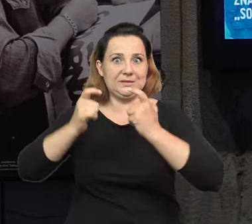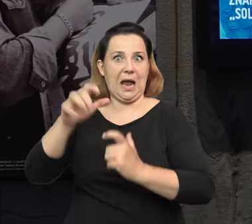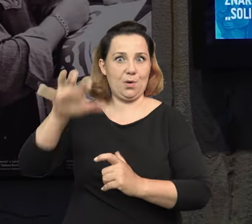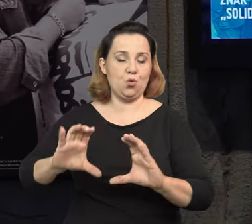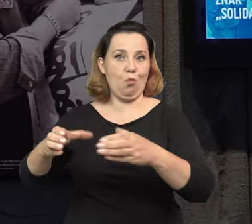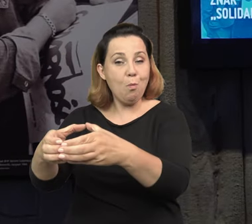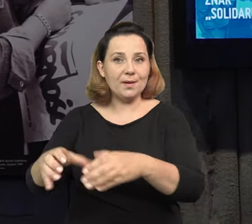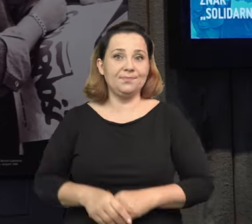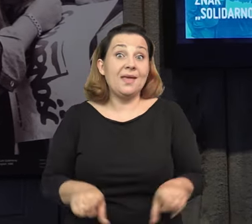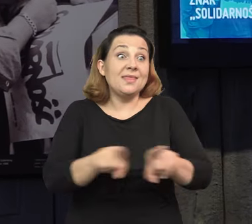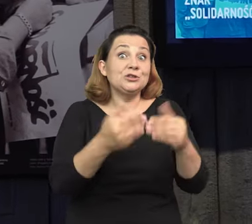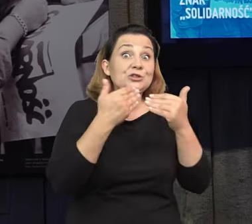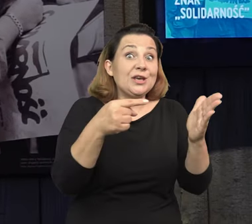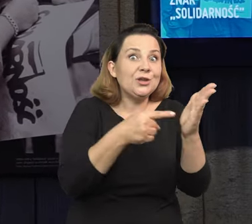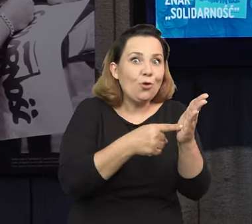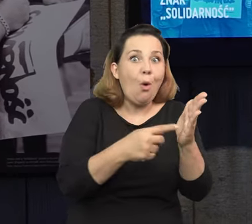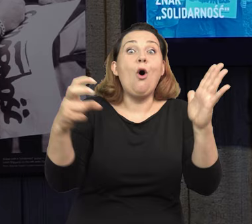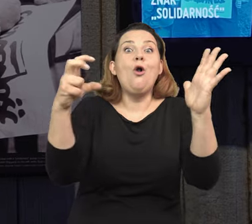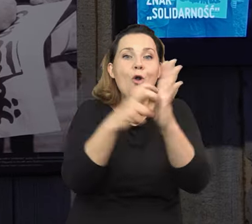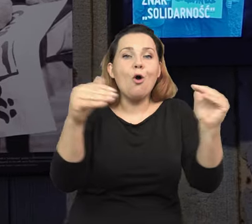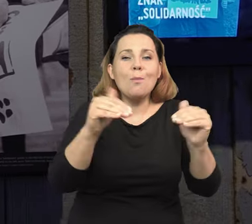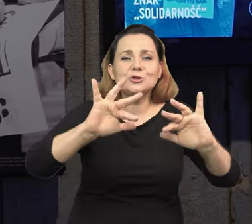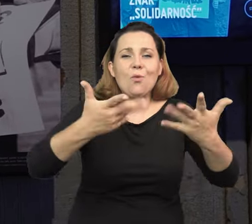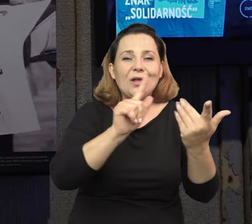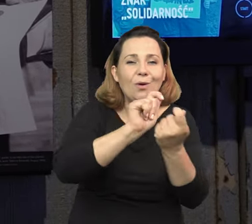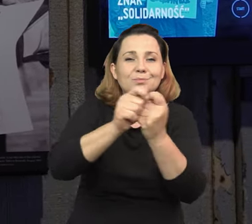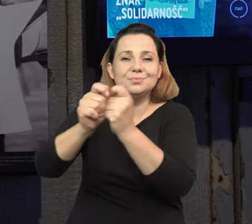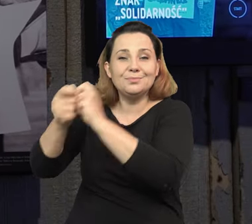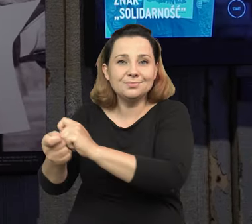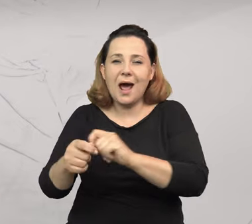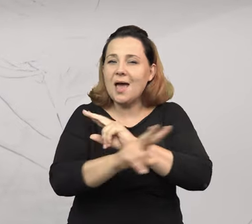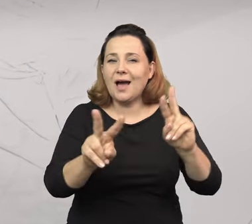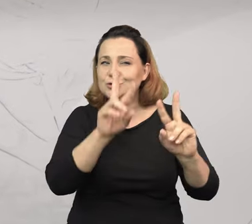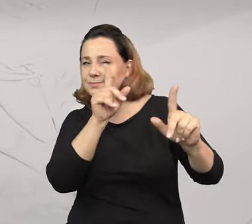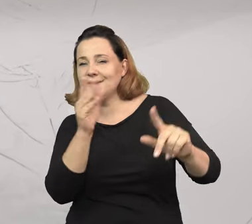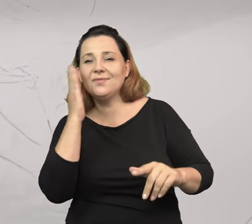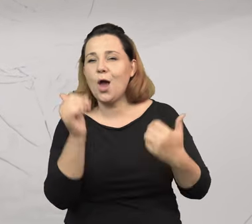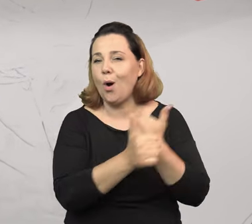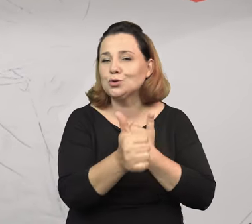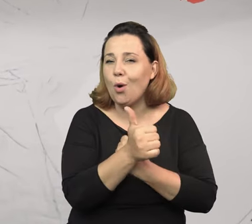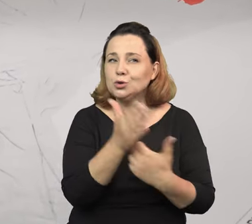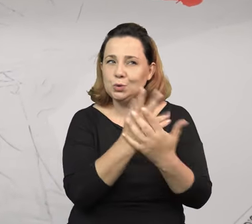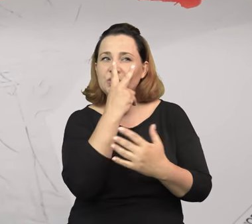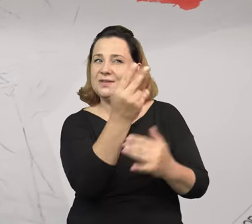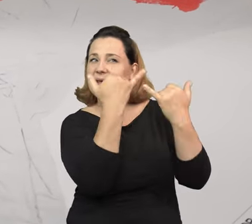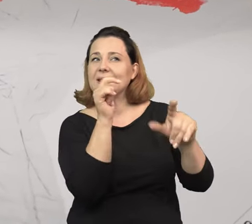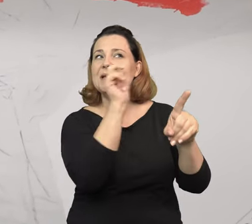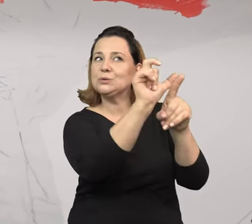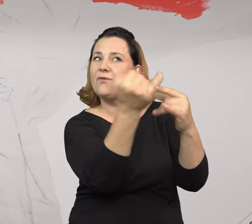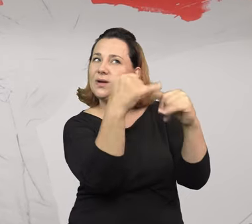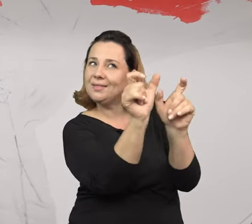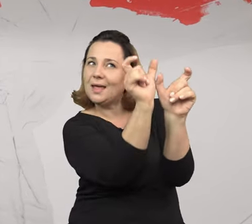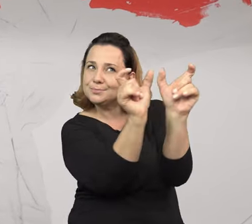spowodowało, że to logo potem można było bardzo łatwo przekształcać, stosować, ale każdy wiedział, o co chodzi. Mimo iż to było inne słowo, inny wyraz, inny